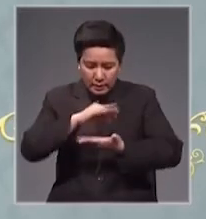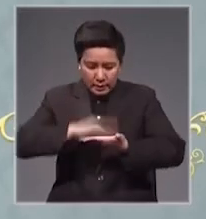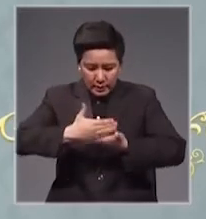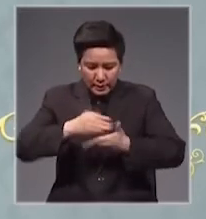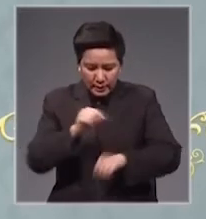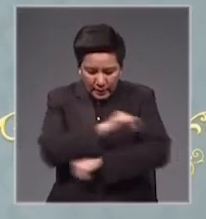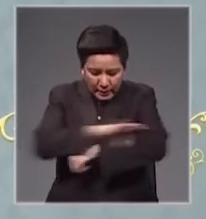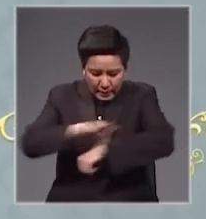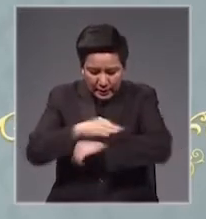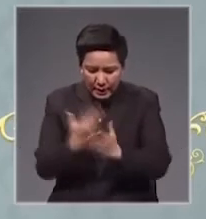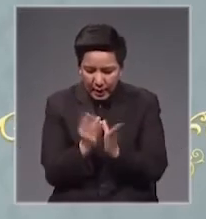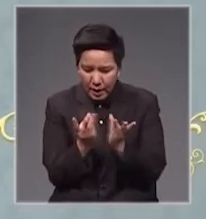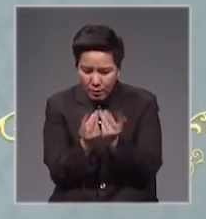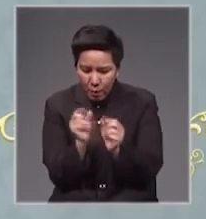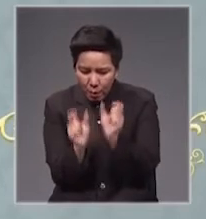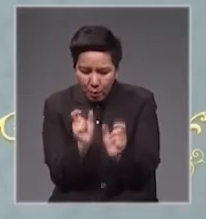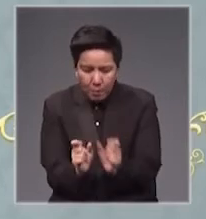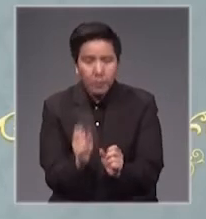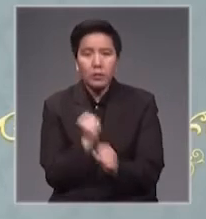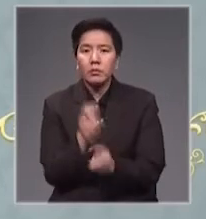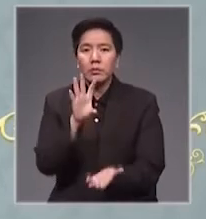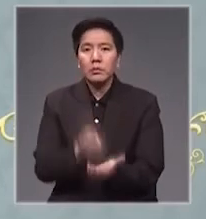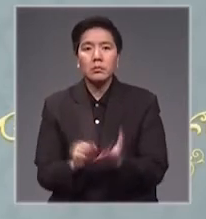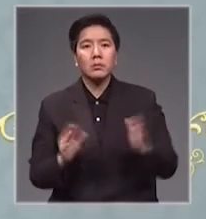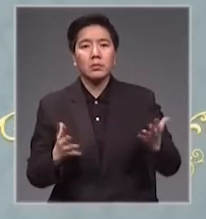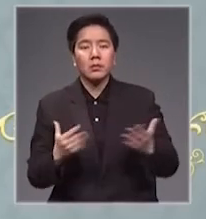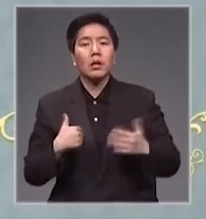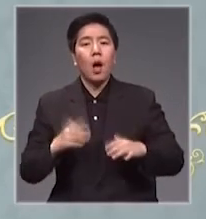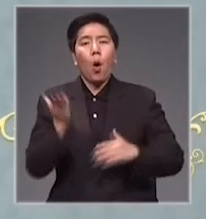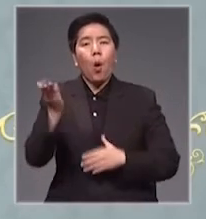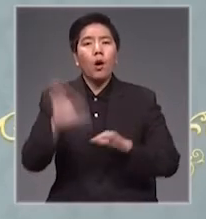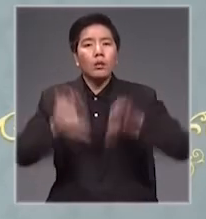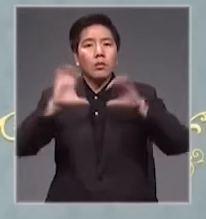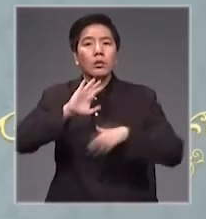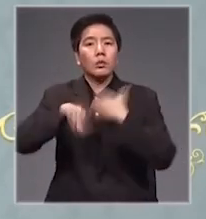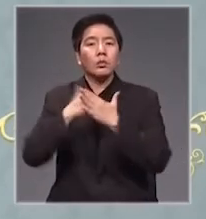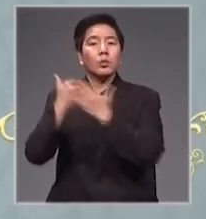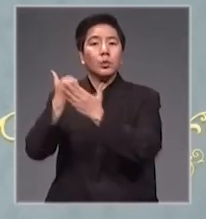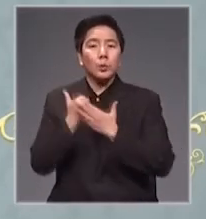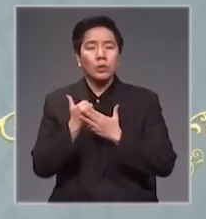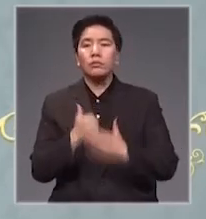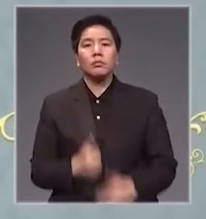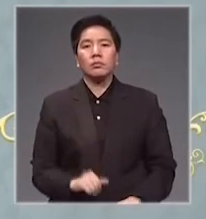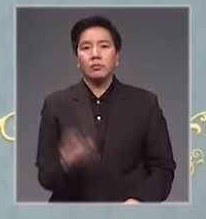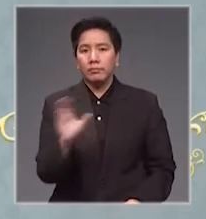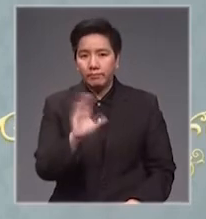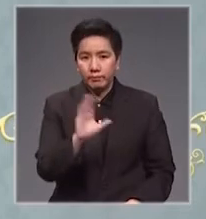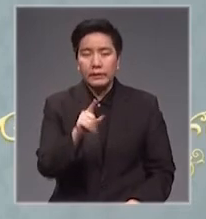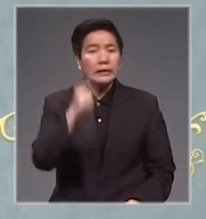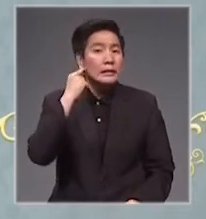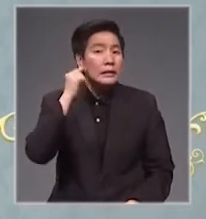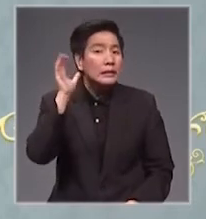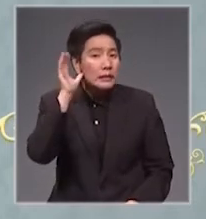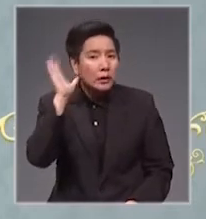กู้ยืมเก่าและใหม่การที่จะให้รัฐบาลช่วยทั้งหมดโดยไม่ต้องชำระคืนมันเป็นไปไม่ได้นะครับอย่าไปเชื่อผู้บิดเบือน